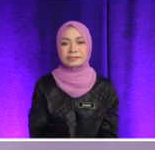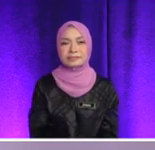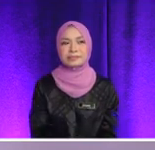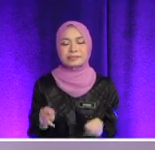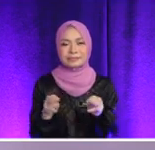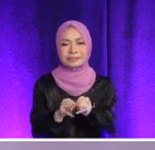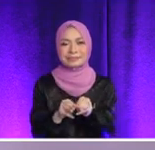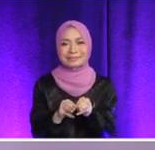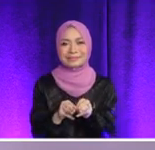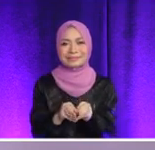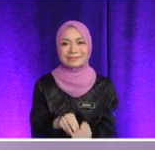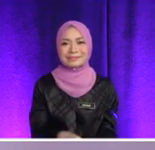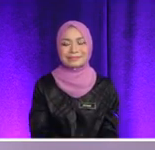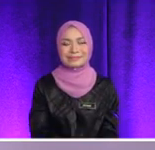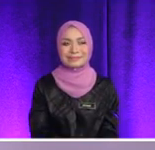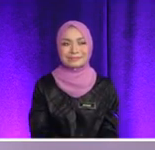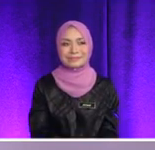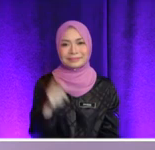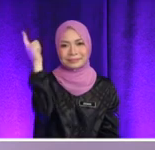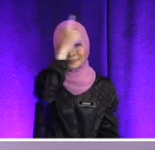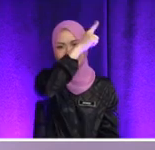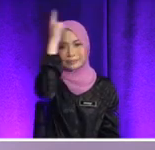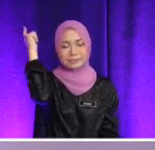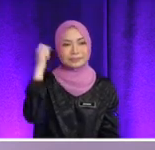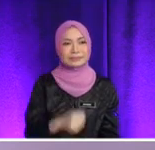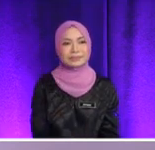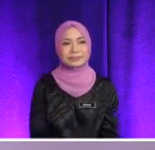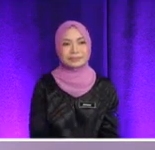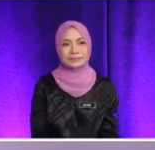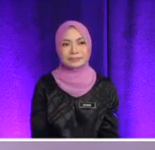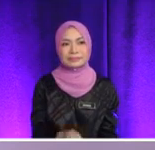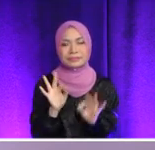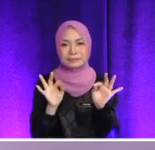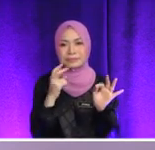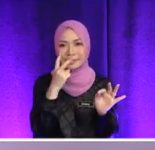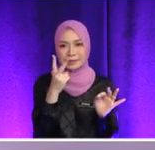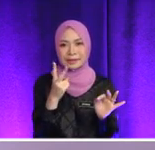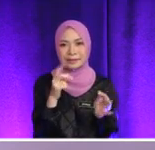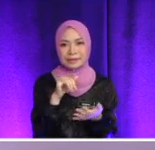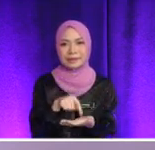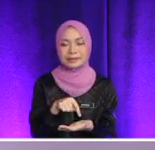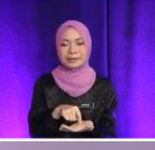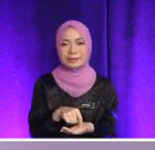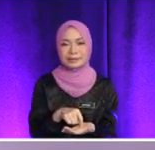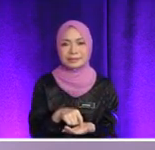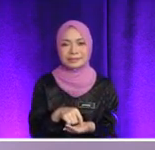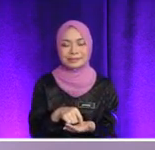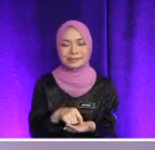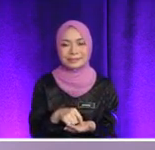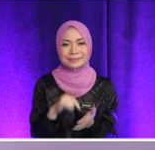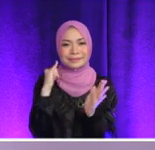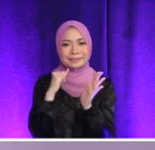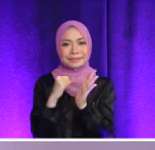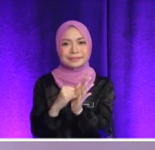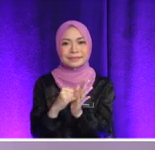oke eee dia menggunakan teknik kambing kita boleh nampak ya eee dia eee menunjukkan image awan itu oke